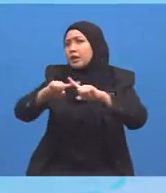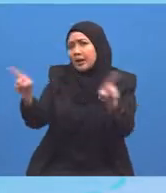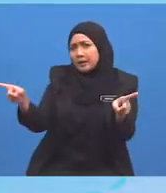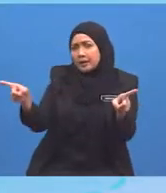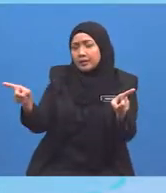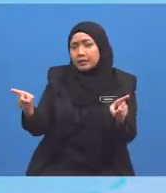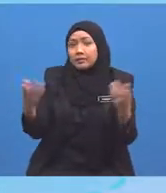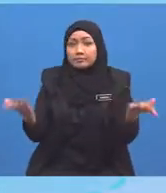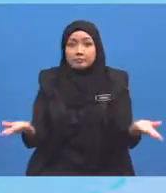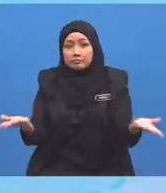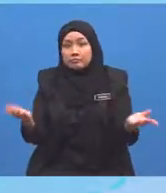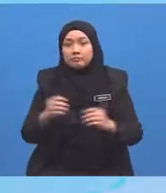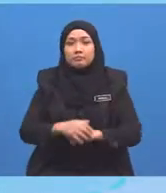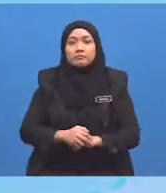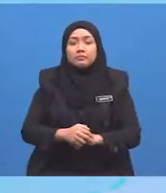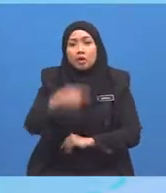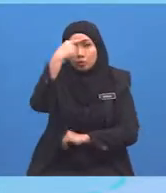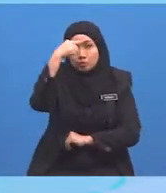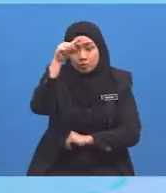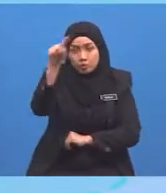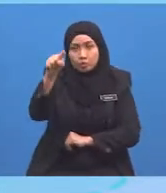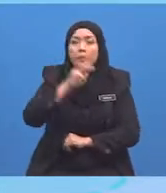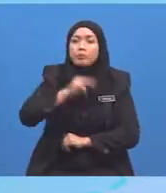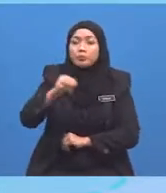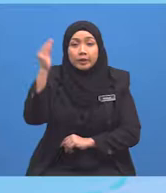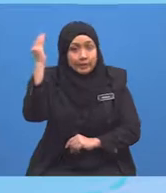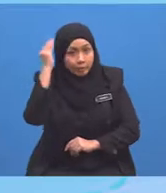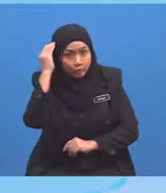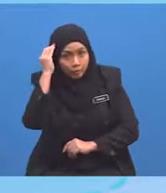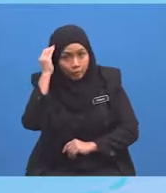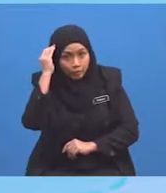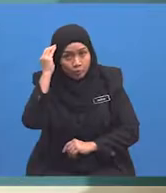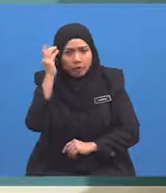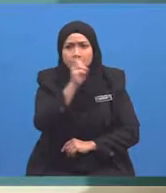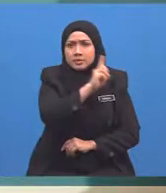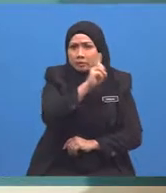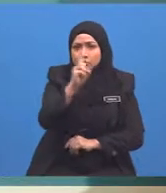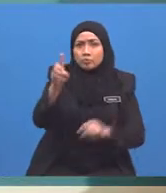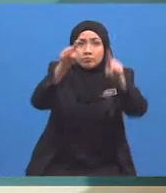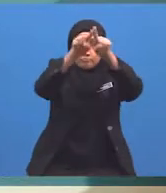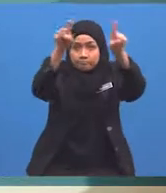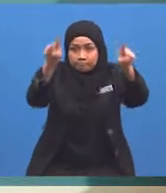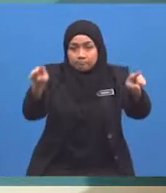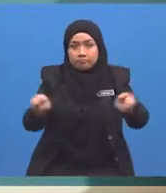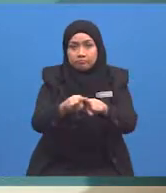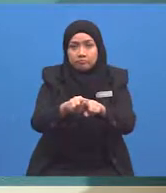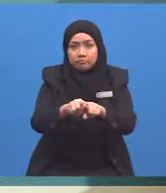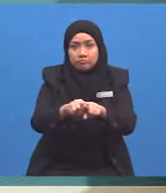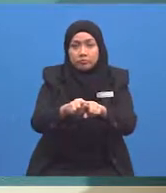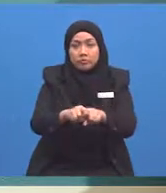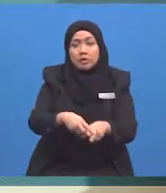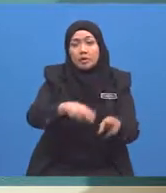4 sisi dikenali sebagai sisi 4. Bagaimana pula